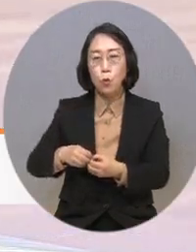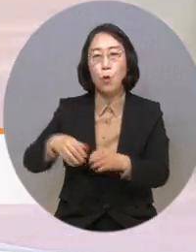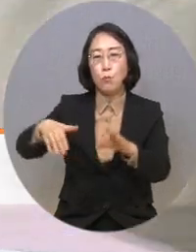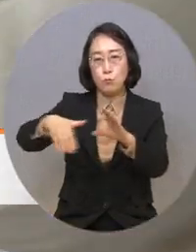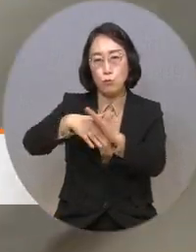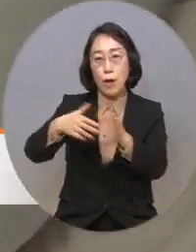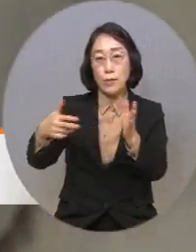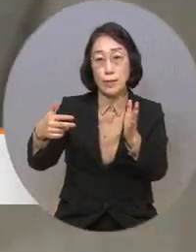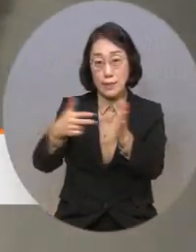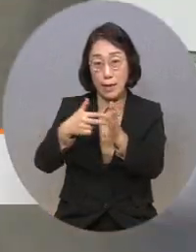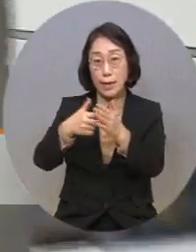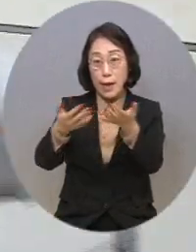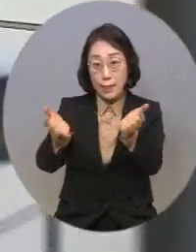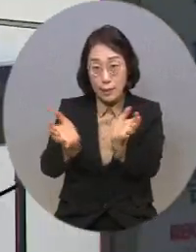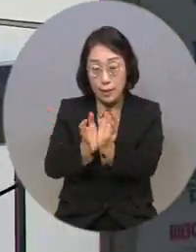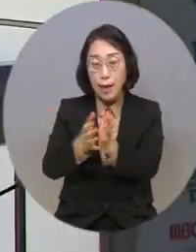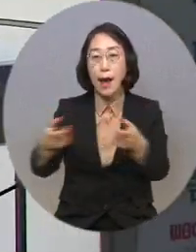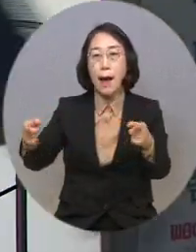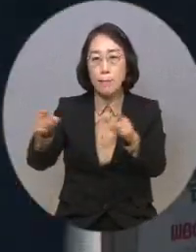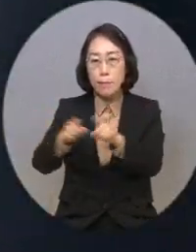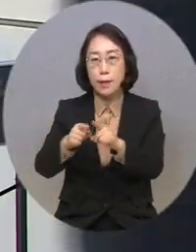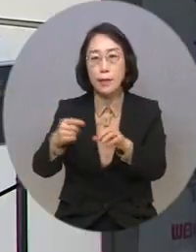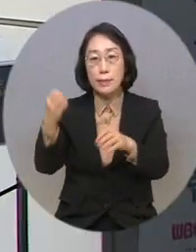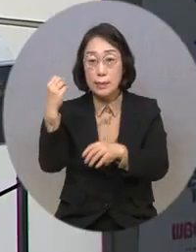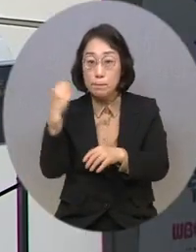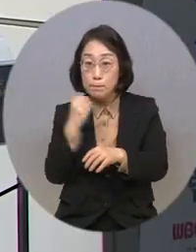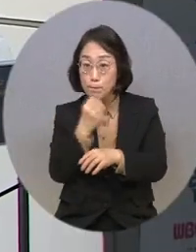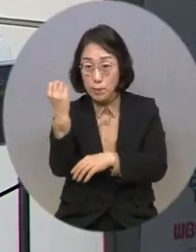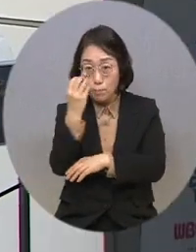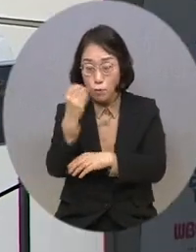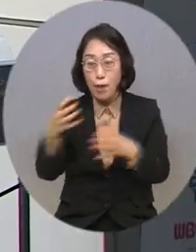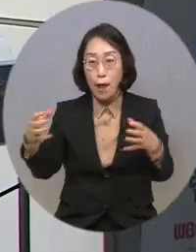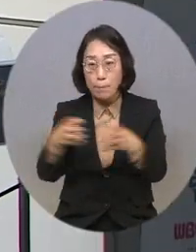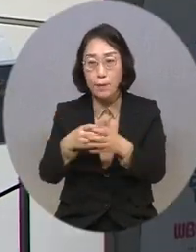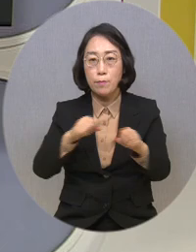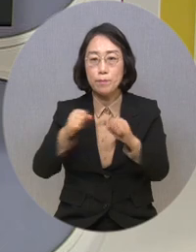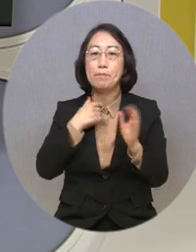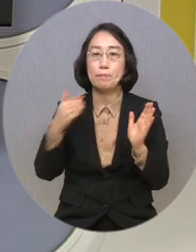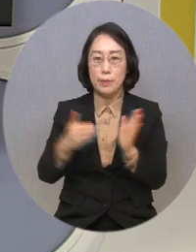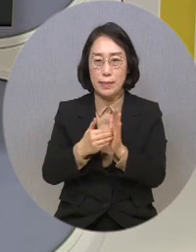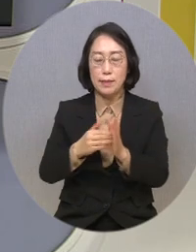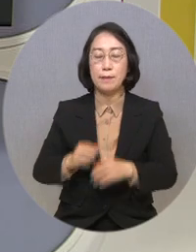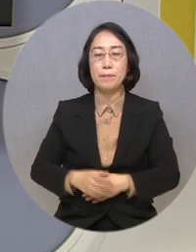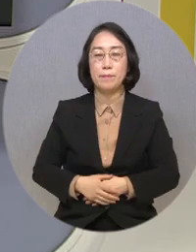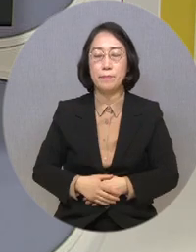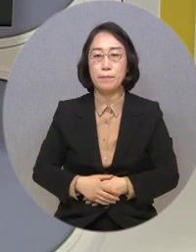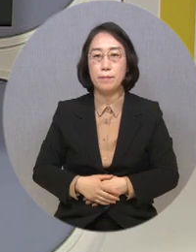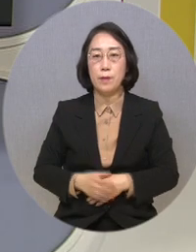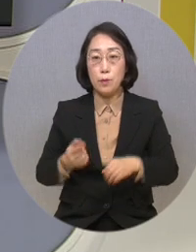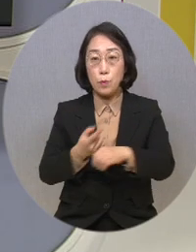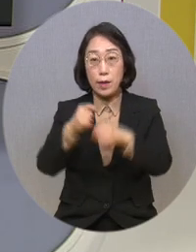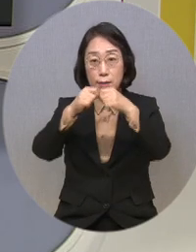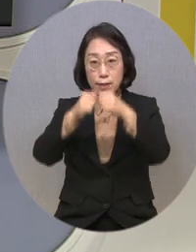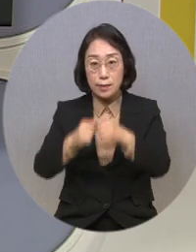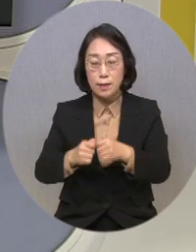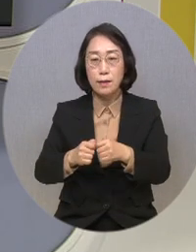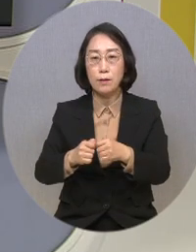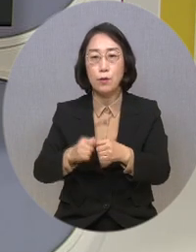한국전통무형문화재진흥재단, 국악신문사 등이 함께해 따뜻한 온기를 전했습니다. 이 밖에 자세한